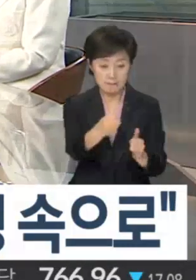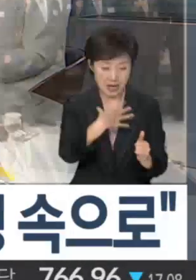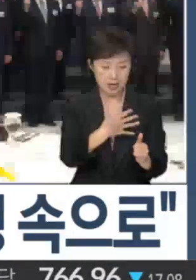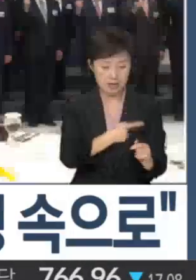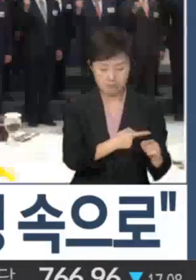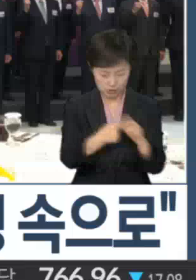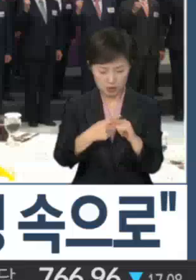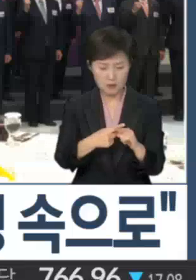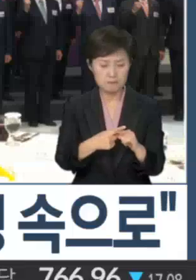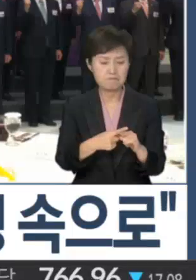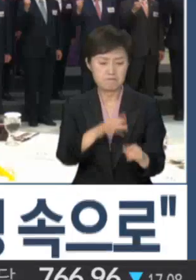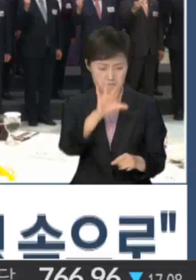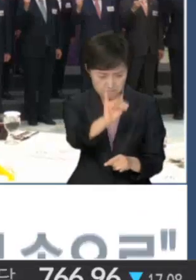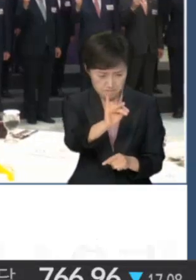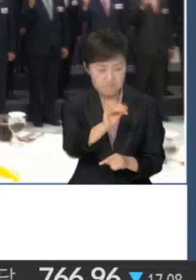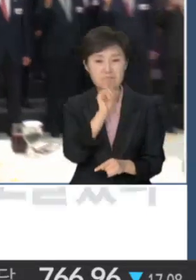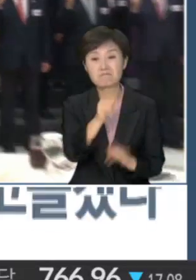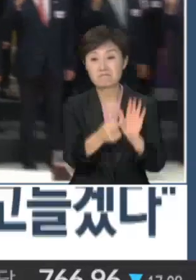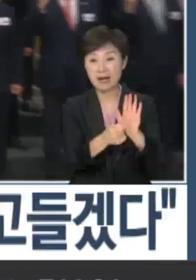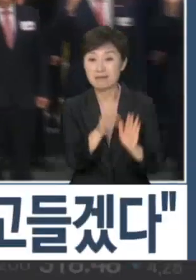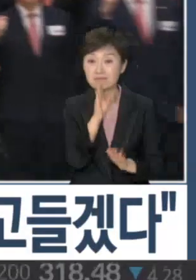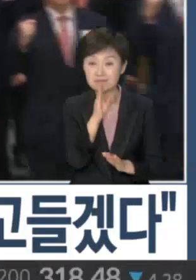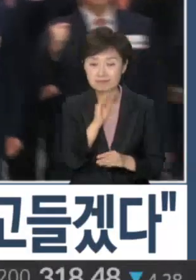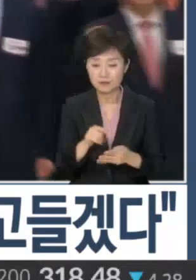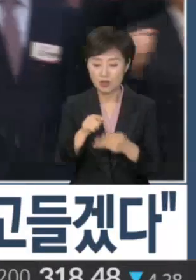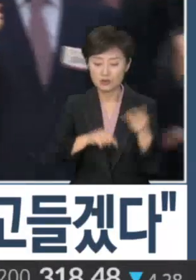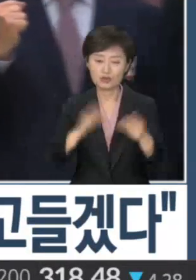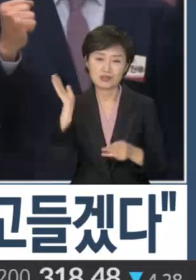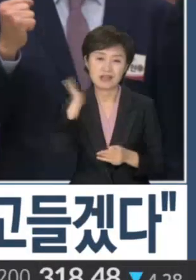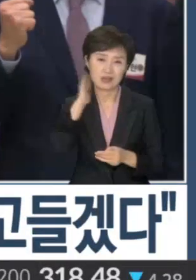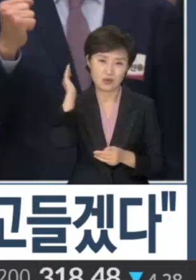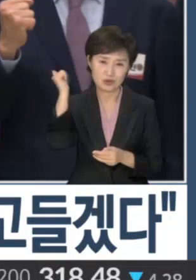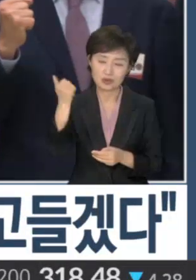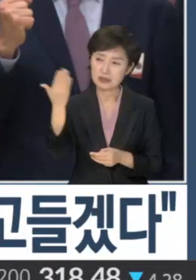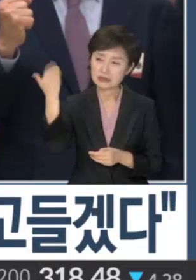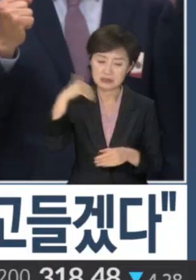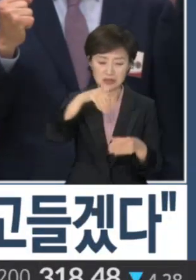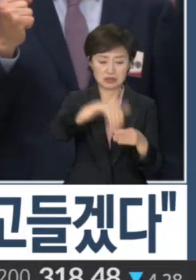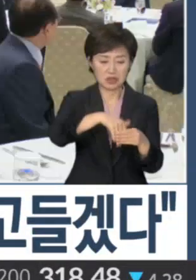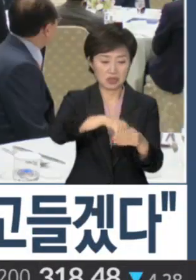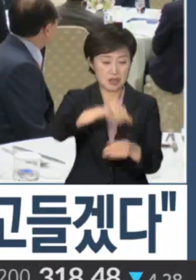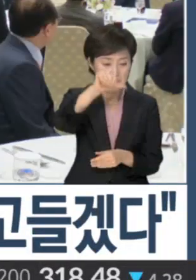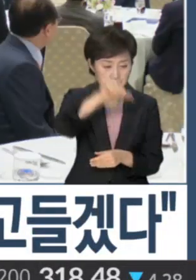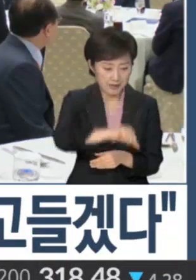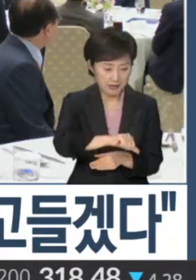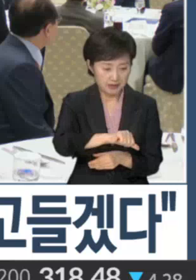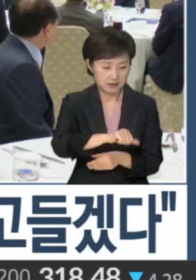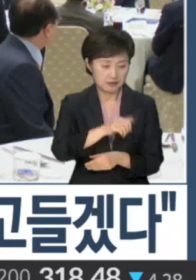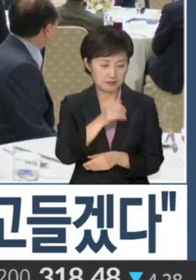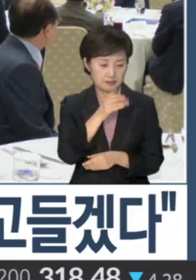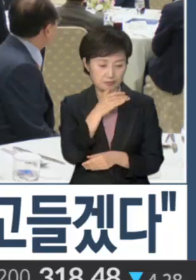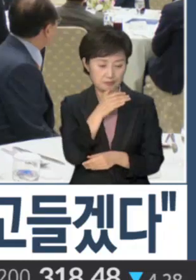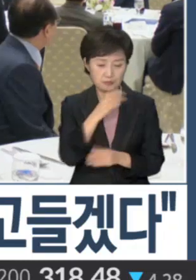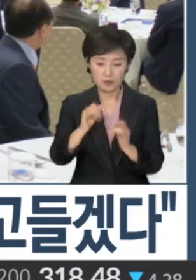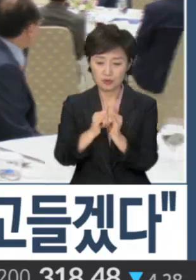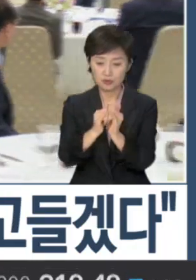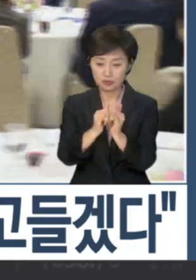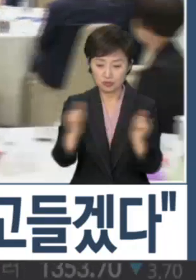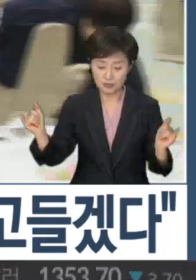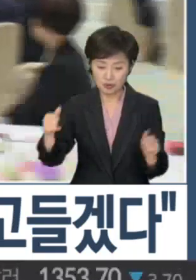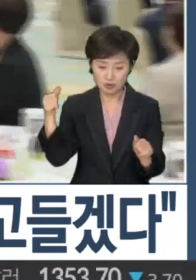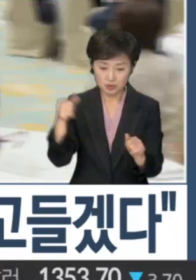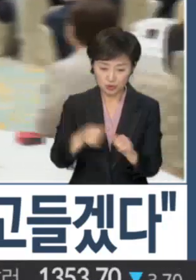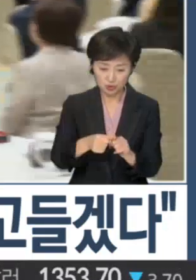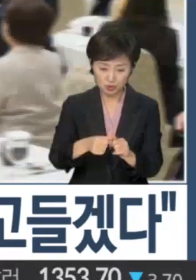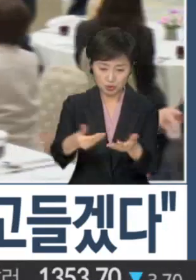옳다 이런 얘기들이 전해졌는데요. 윤석열 대통령께서도 아마 지난 보궐선거에 대한 결과를 지켜보고 국민들께서 주시는